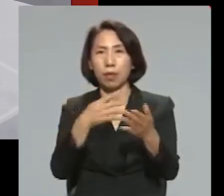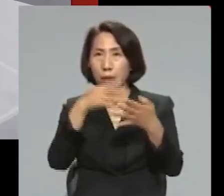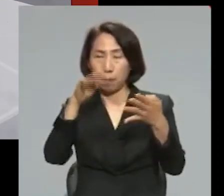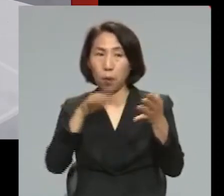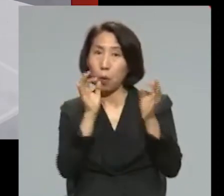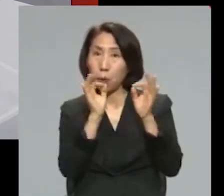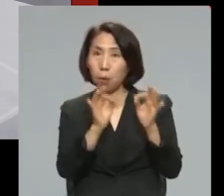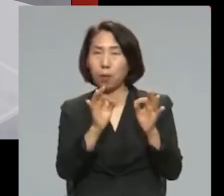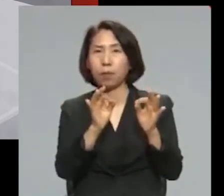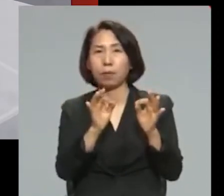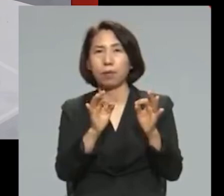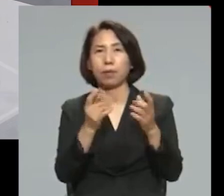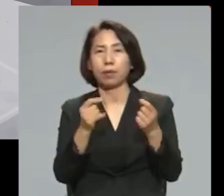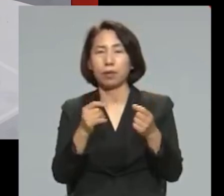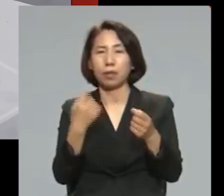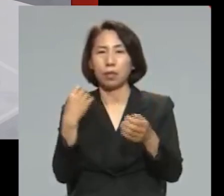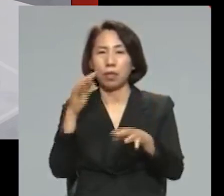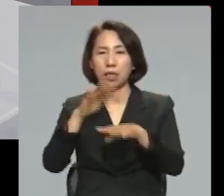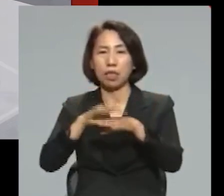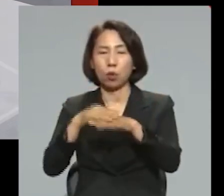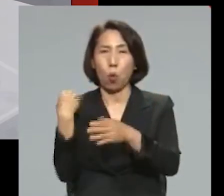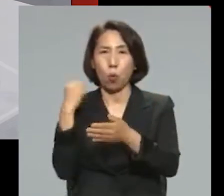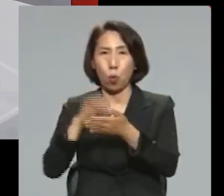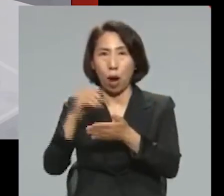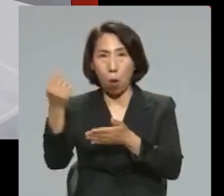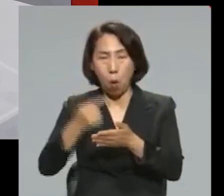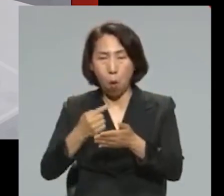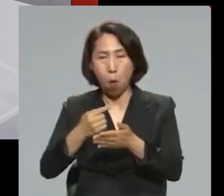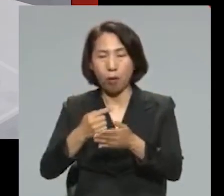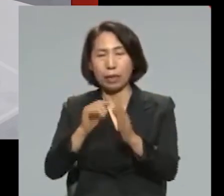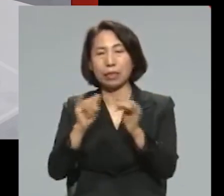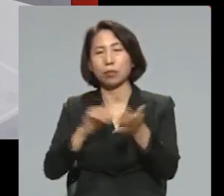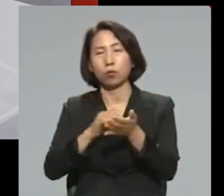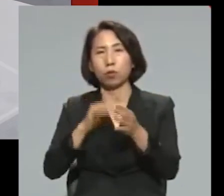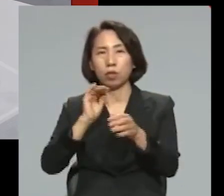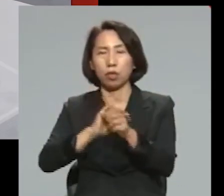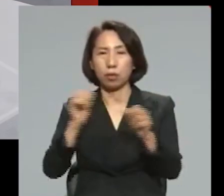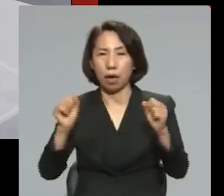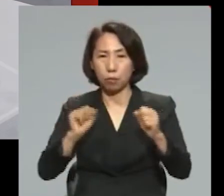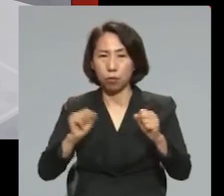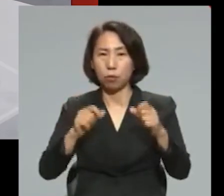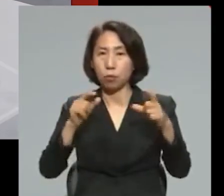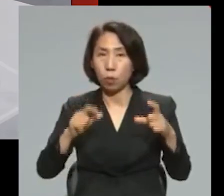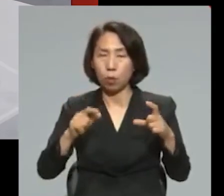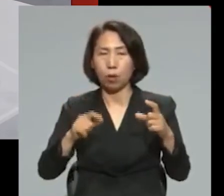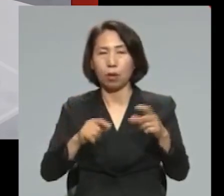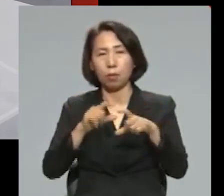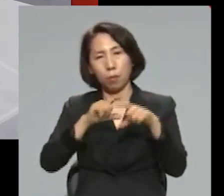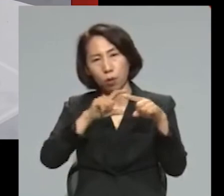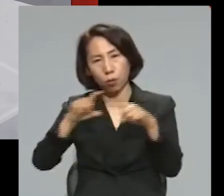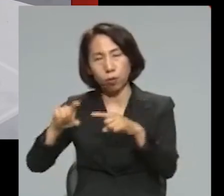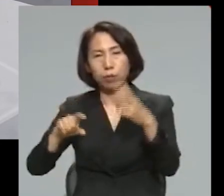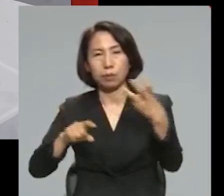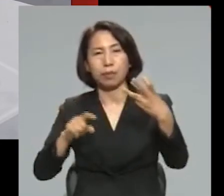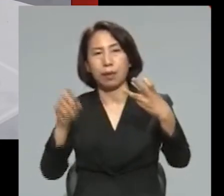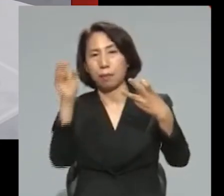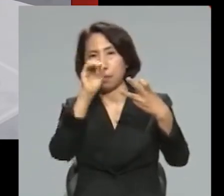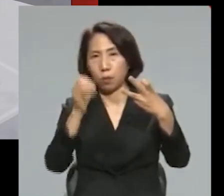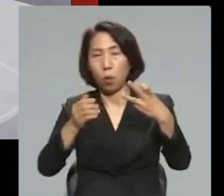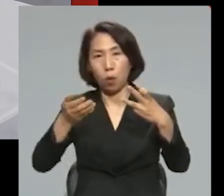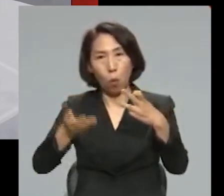의하면 귀농 귀촌 인구가 경상북도에서는 평균 13%가 증가됐고 우리 군은